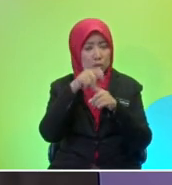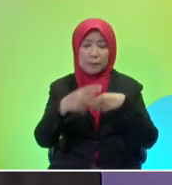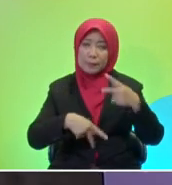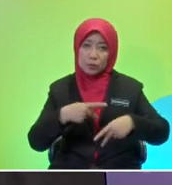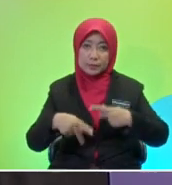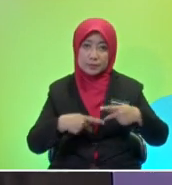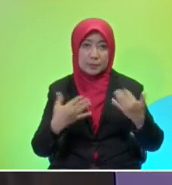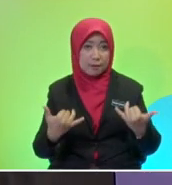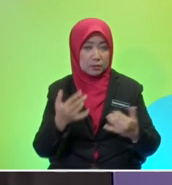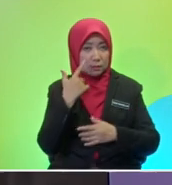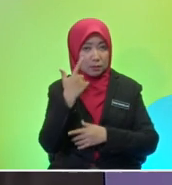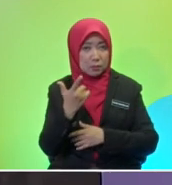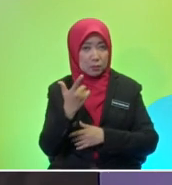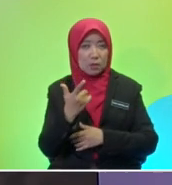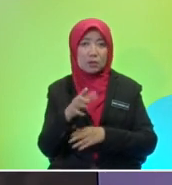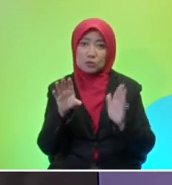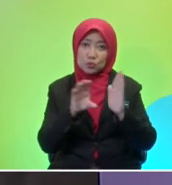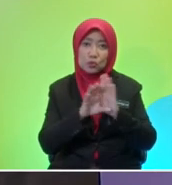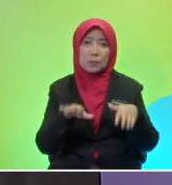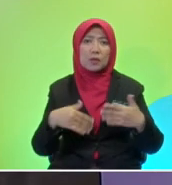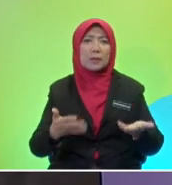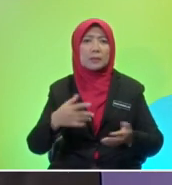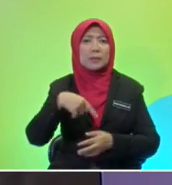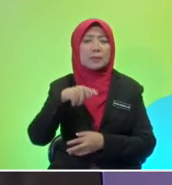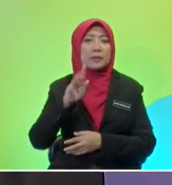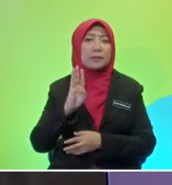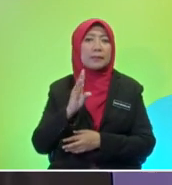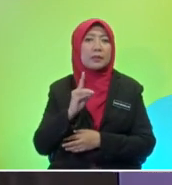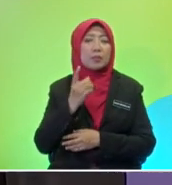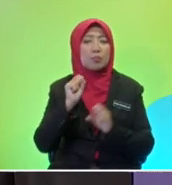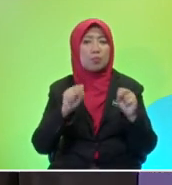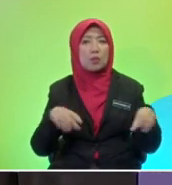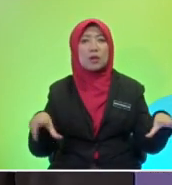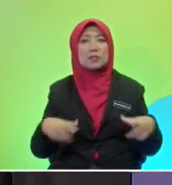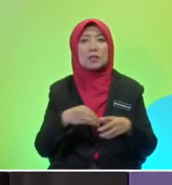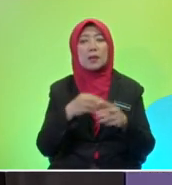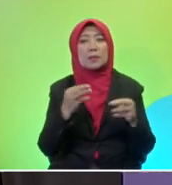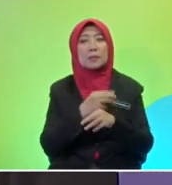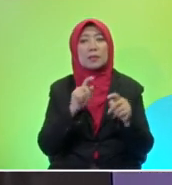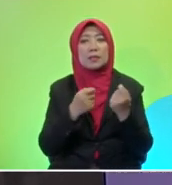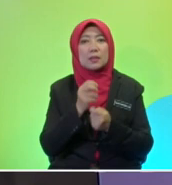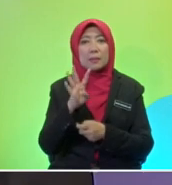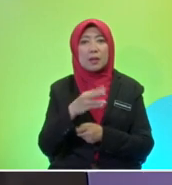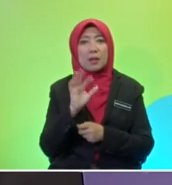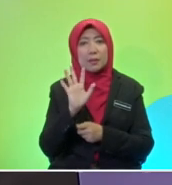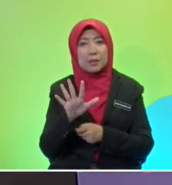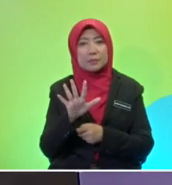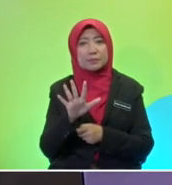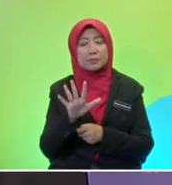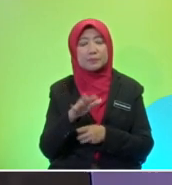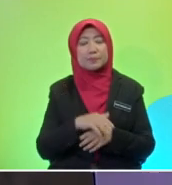prosesnya Oke sekarang kita lihat contoh Bagaimana PPD ini boleh dilaksanakan dalam matematika tingkat 4 dan 5 Oke saya